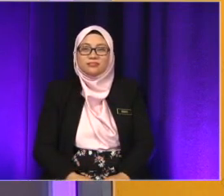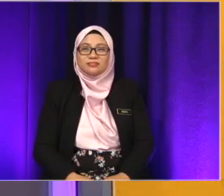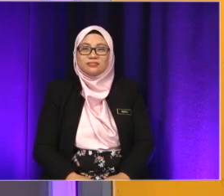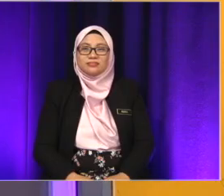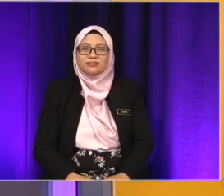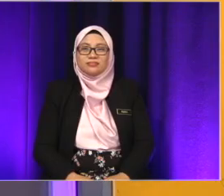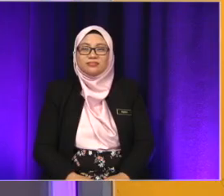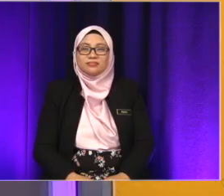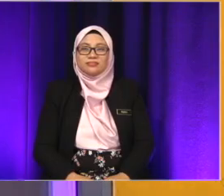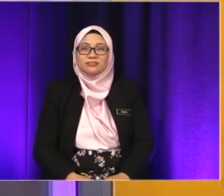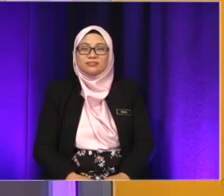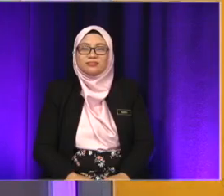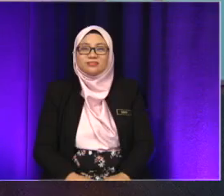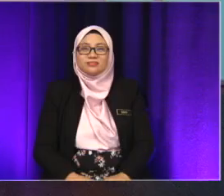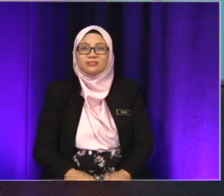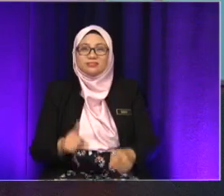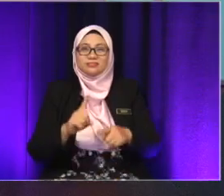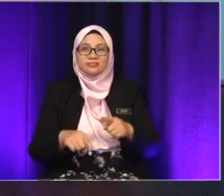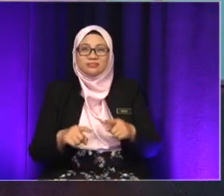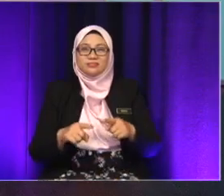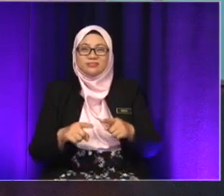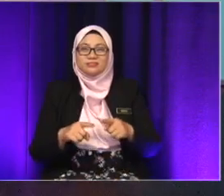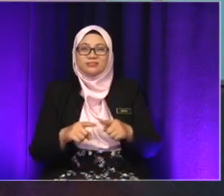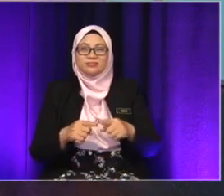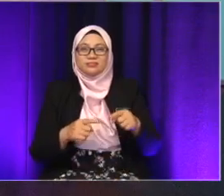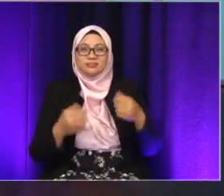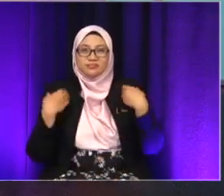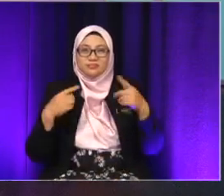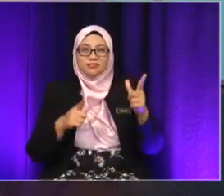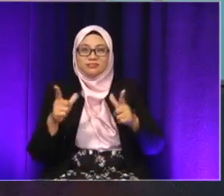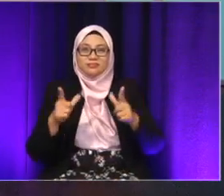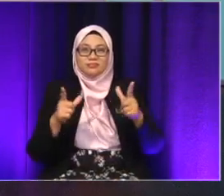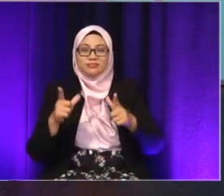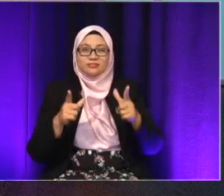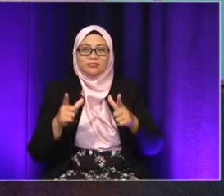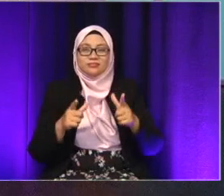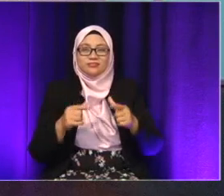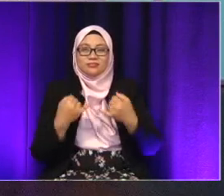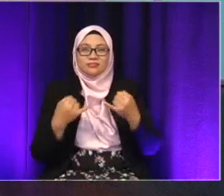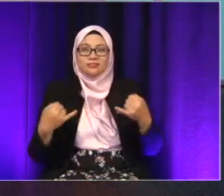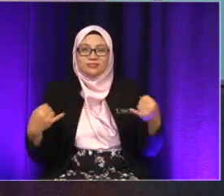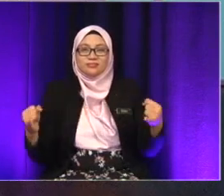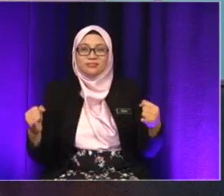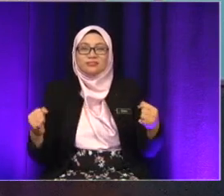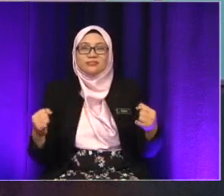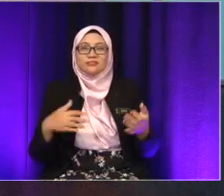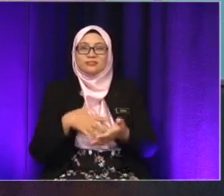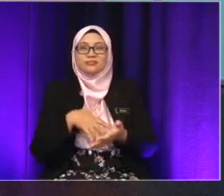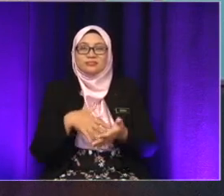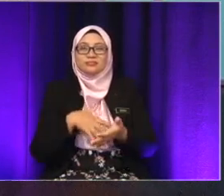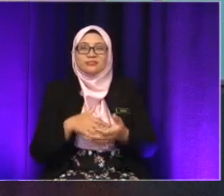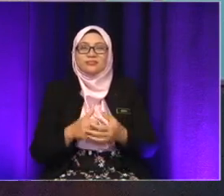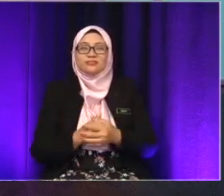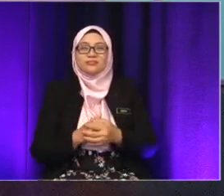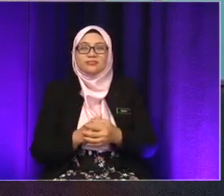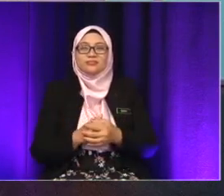bawa lori. Tapi ada juga lori yang jenis yang power steering. Contoh jenis yang penting-penting kan.